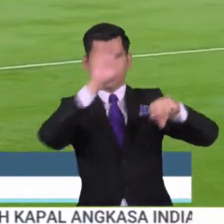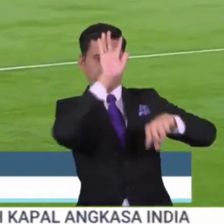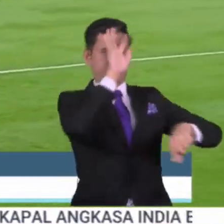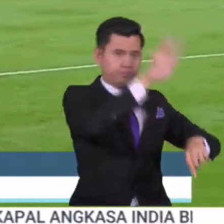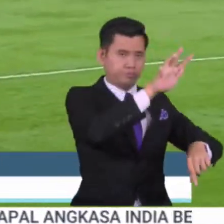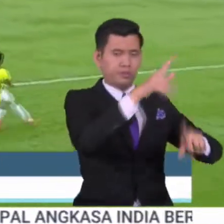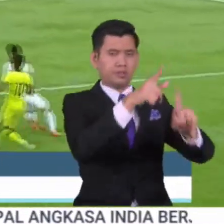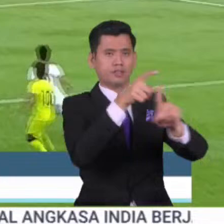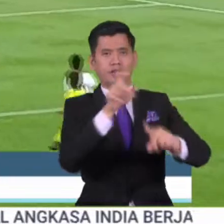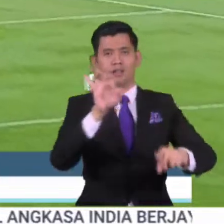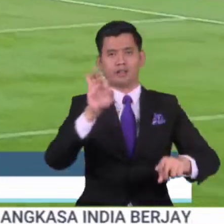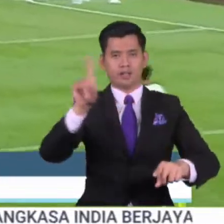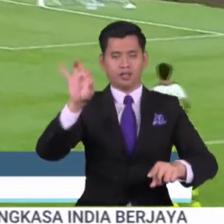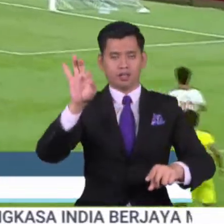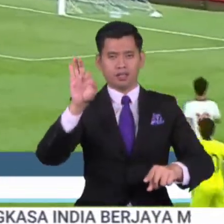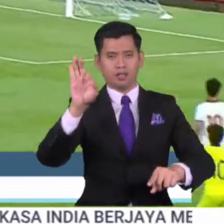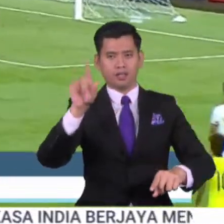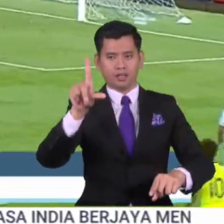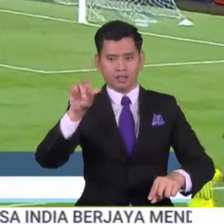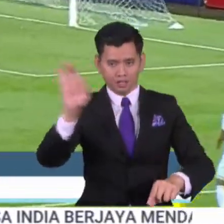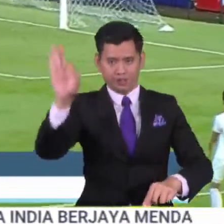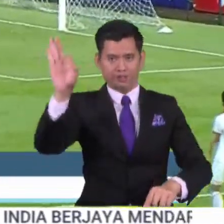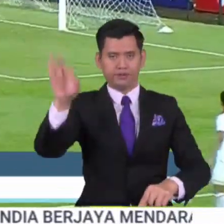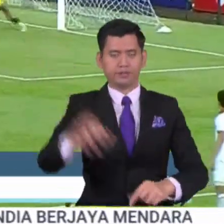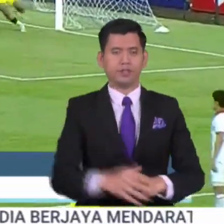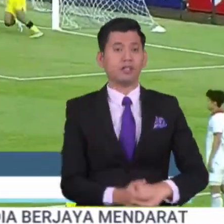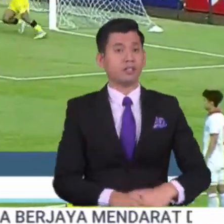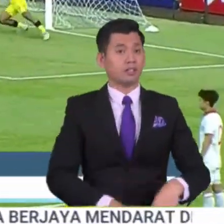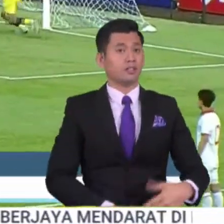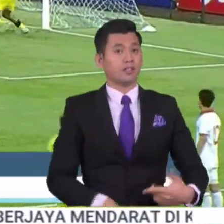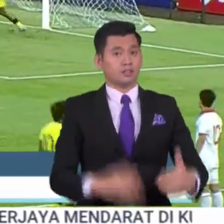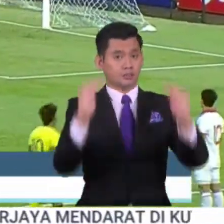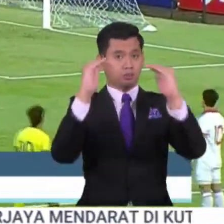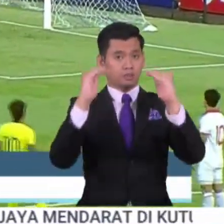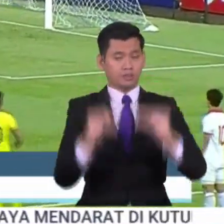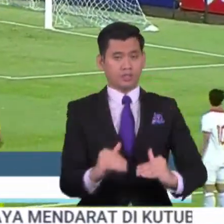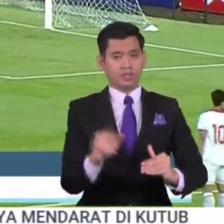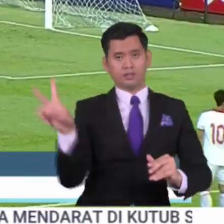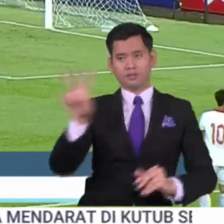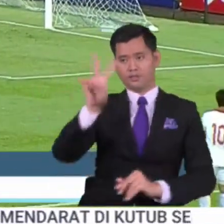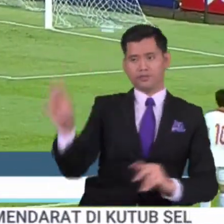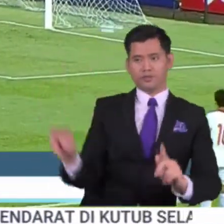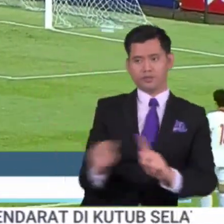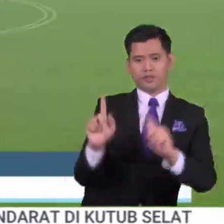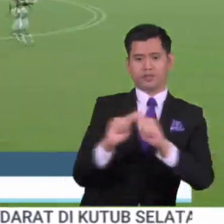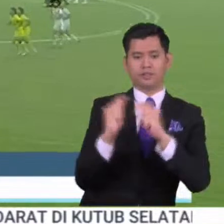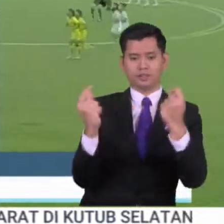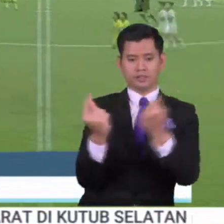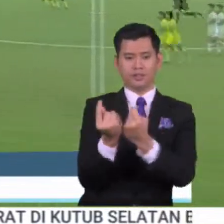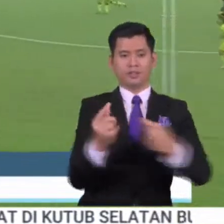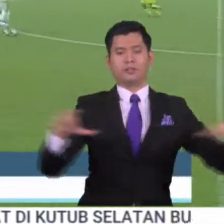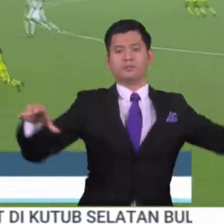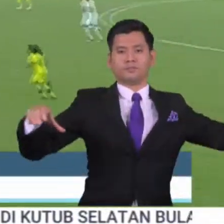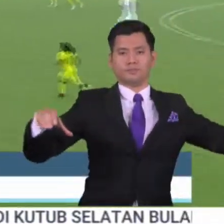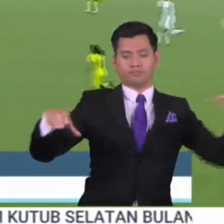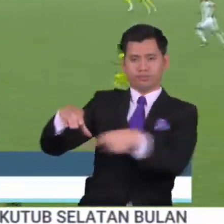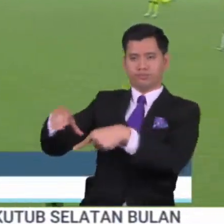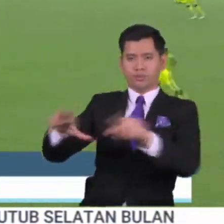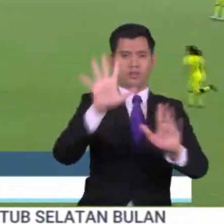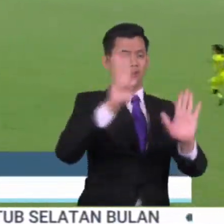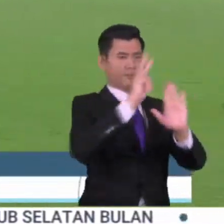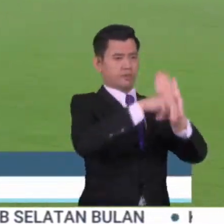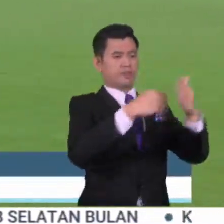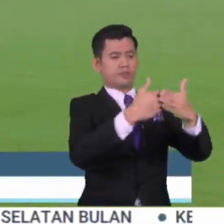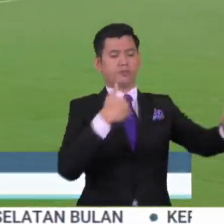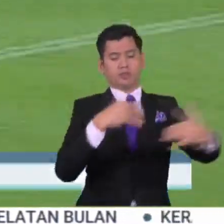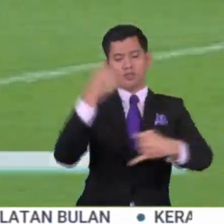cantik Alif ikmar Rizal Anwar Vietnam kemudian melengkapkan kemenangan hasil jaringan ngen huangpong 5 minit sebelum